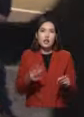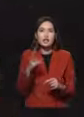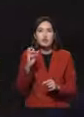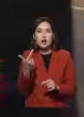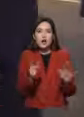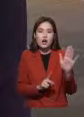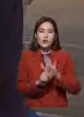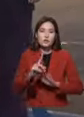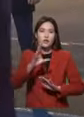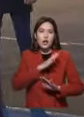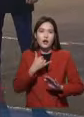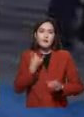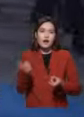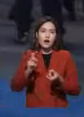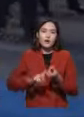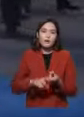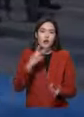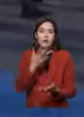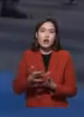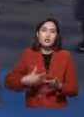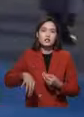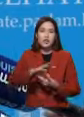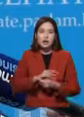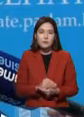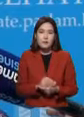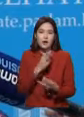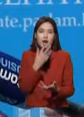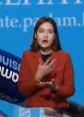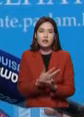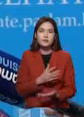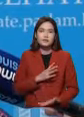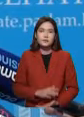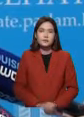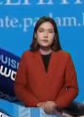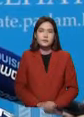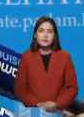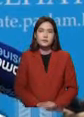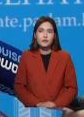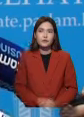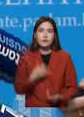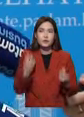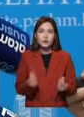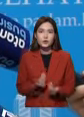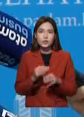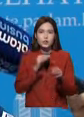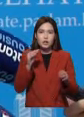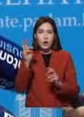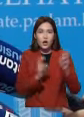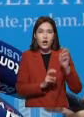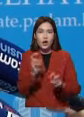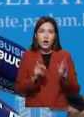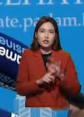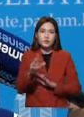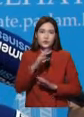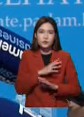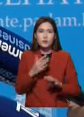жасалды. Бізбен байланысты бекемдеуге барлық ел ынталы. Кеше ғана елімізге Макрон мен Эрдоган келсе, бүгін біздің елімізге өздеріңіз көріп отырғандай